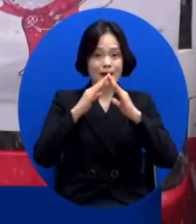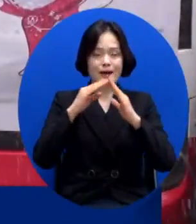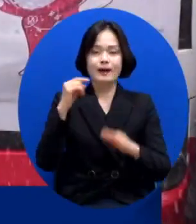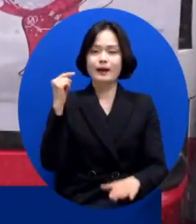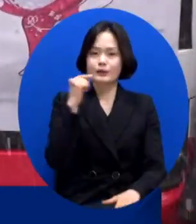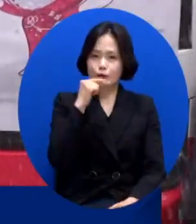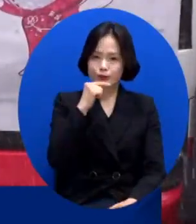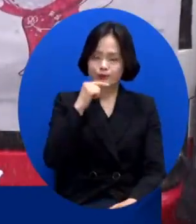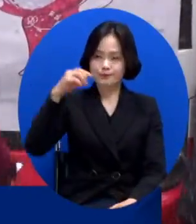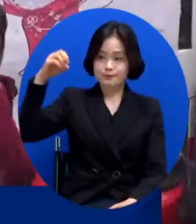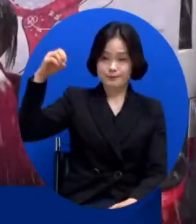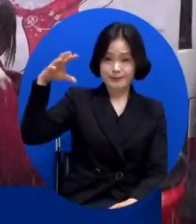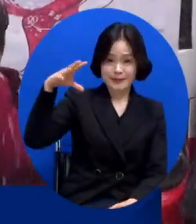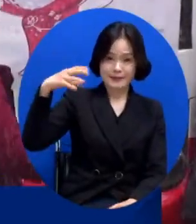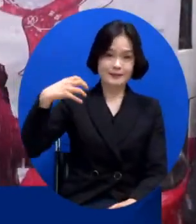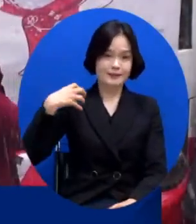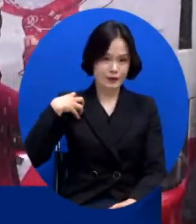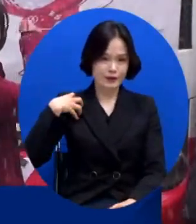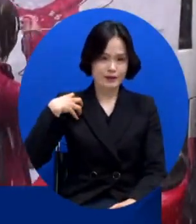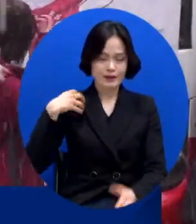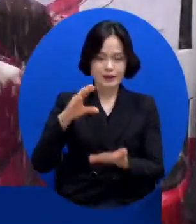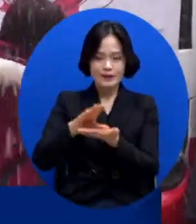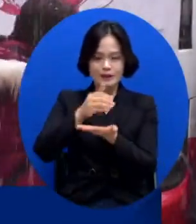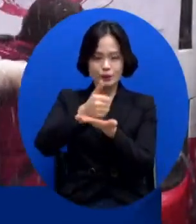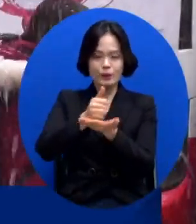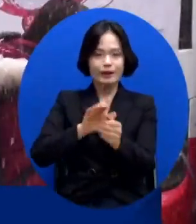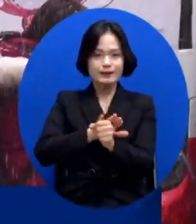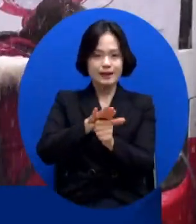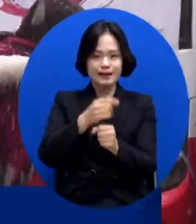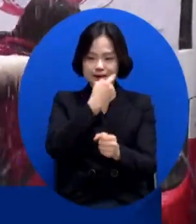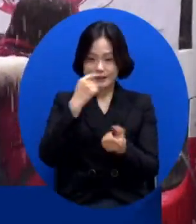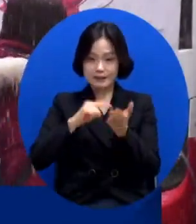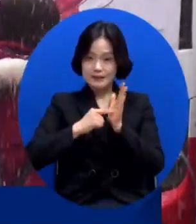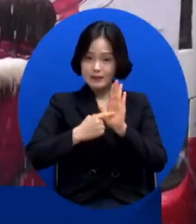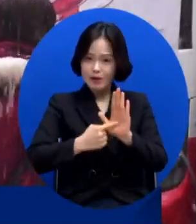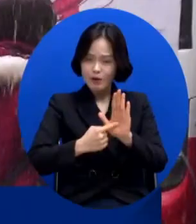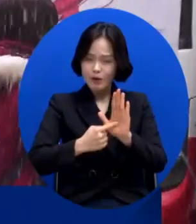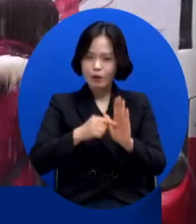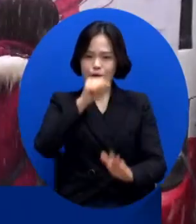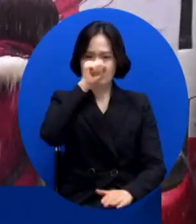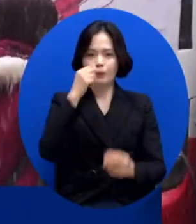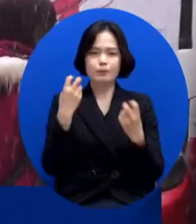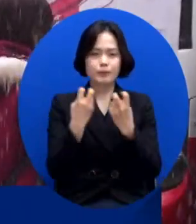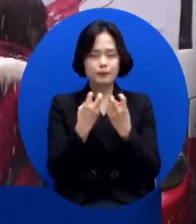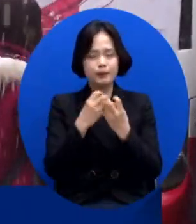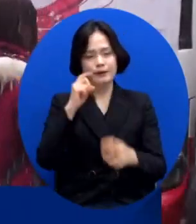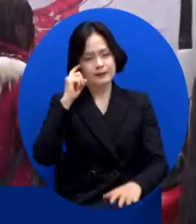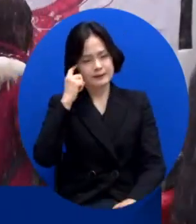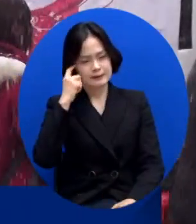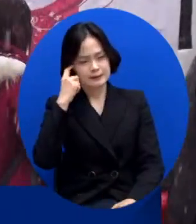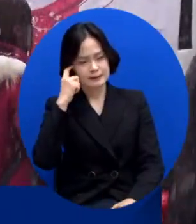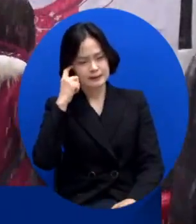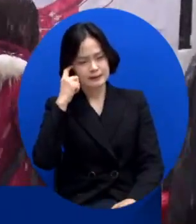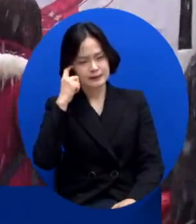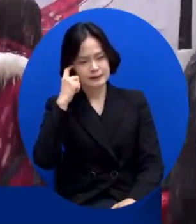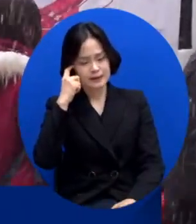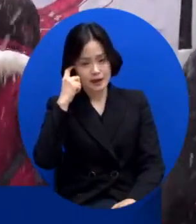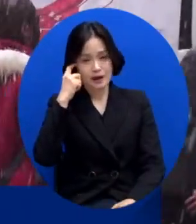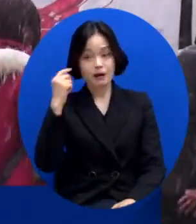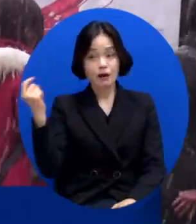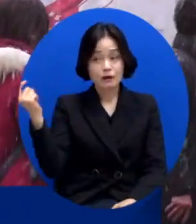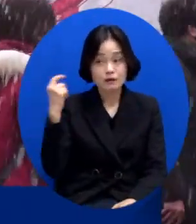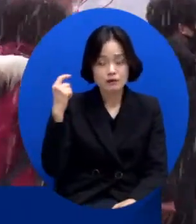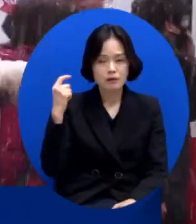빛의 역할을 감당하고 그리스도의 사랑을 증거하기 위한 방법 가운데 정말 코로나 로 힘든